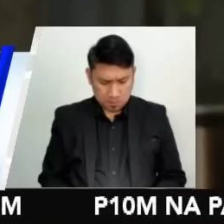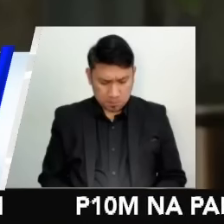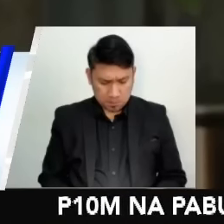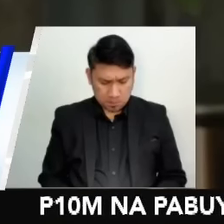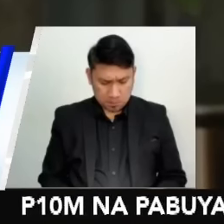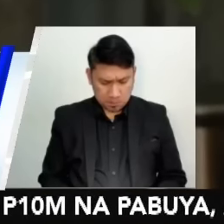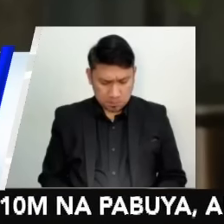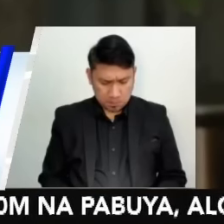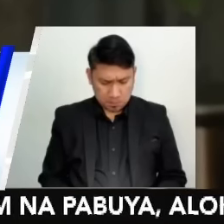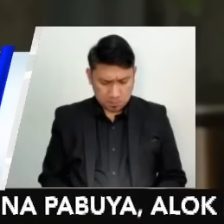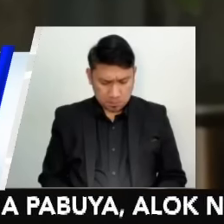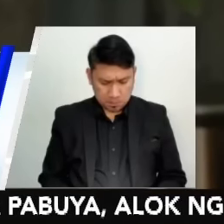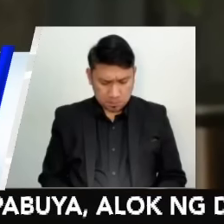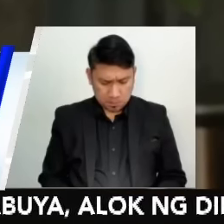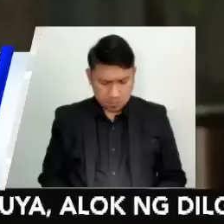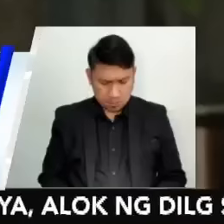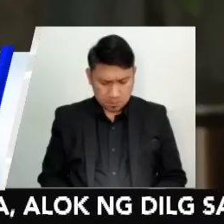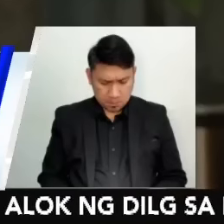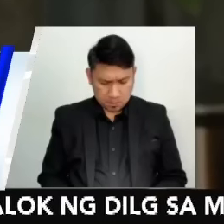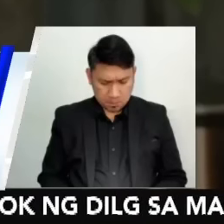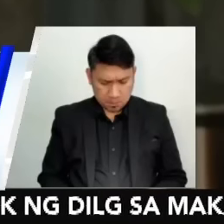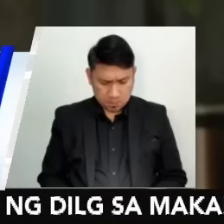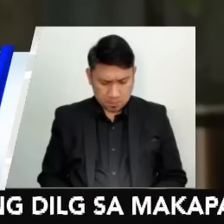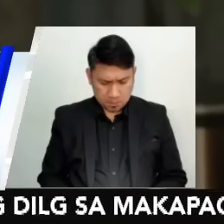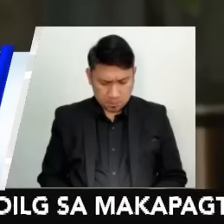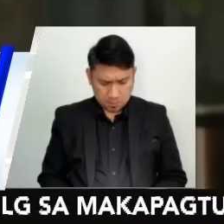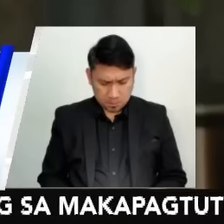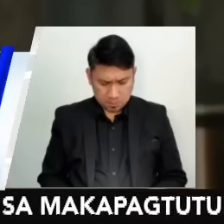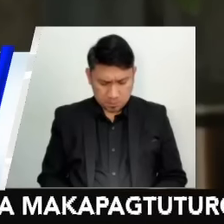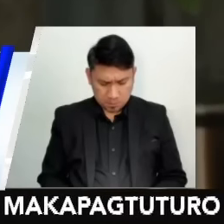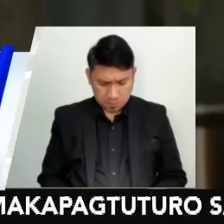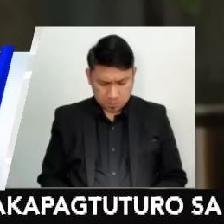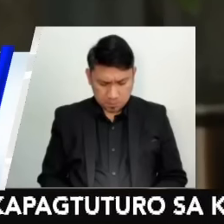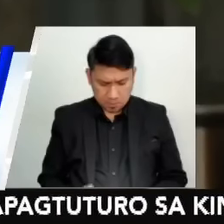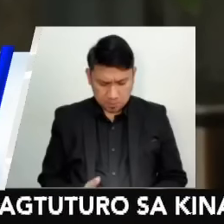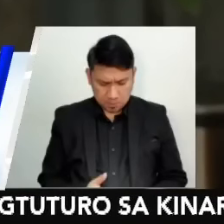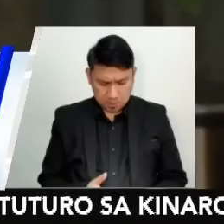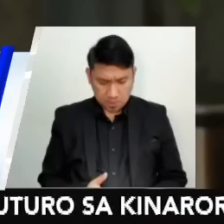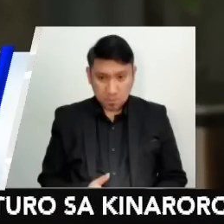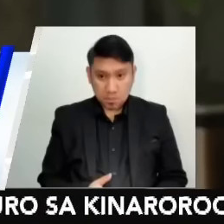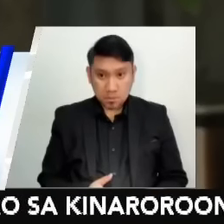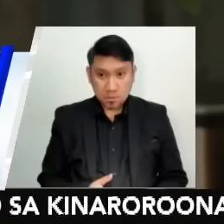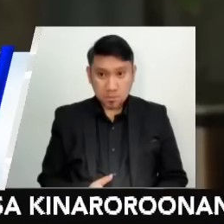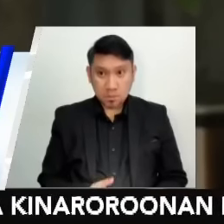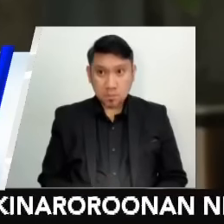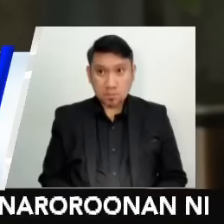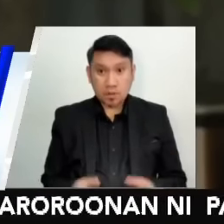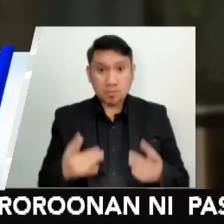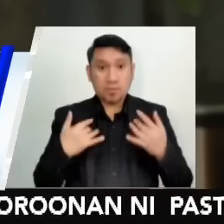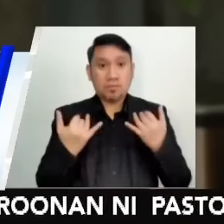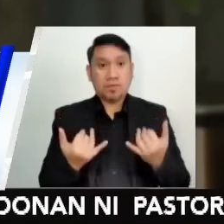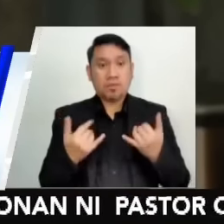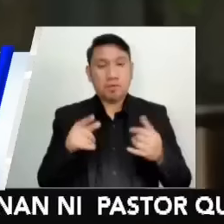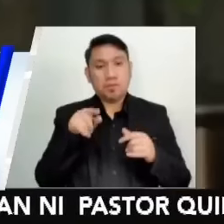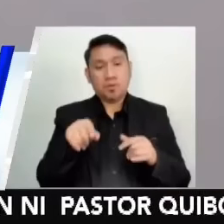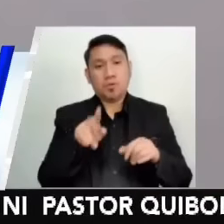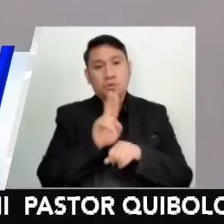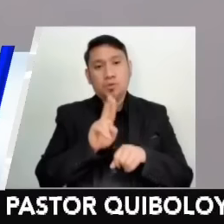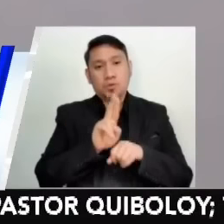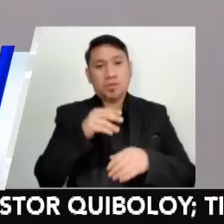And hindi lang ginamit yung banko na yon para sa transaction dito sa atin, but transaction din sa ibang